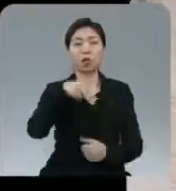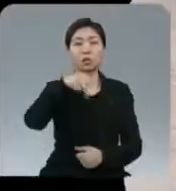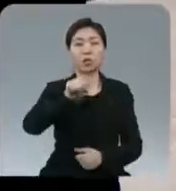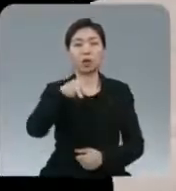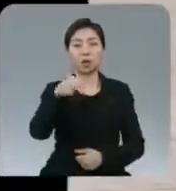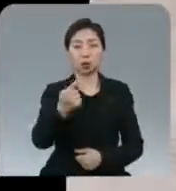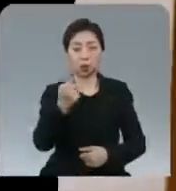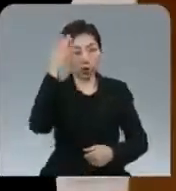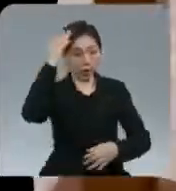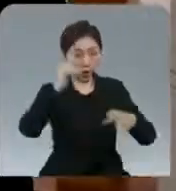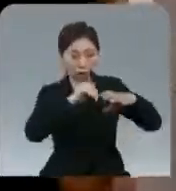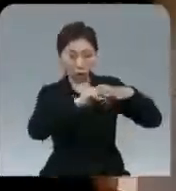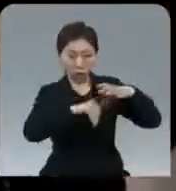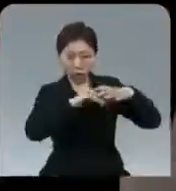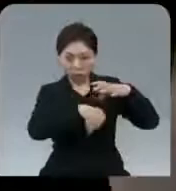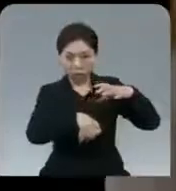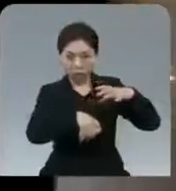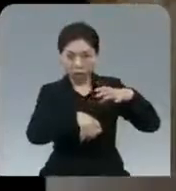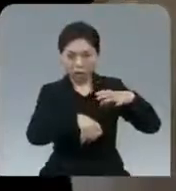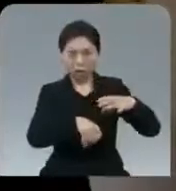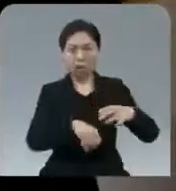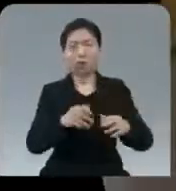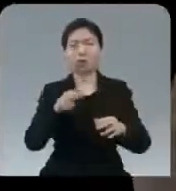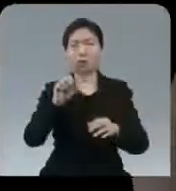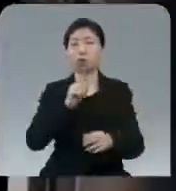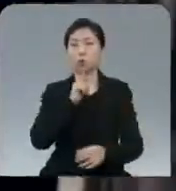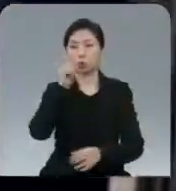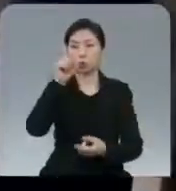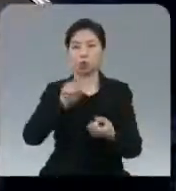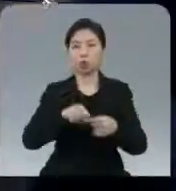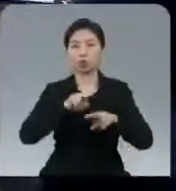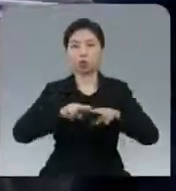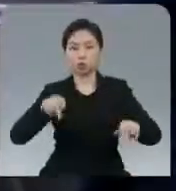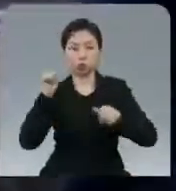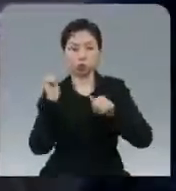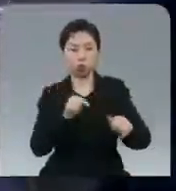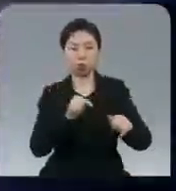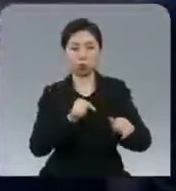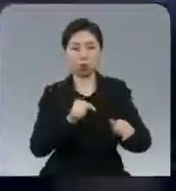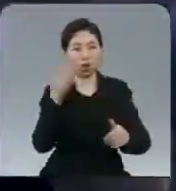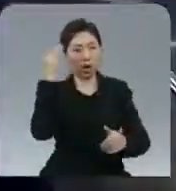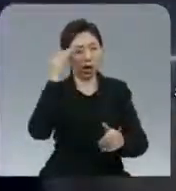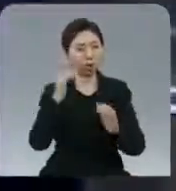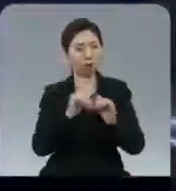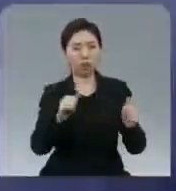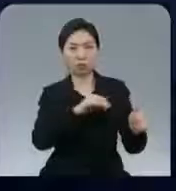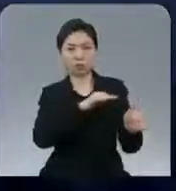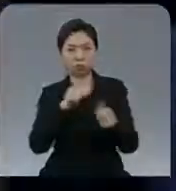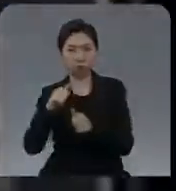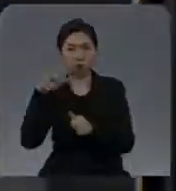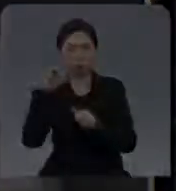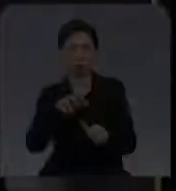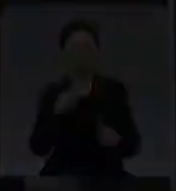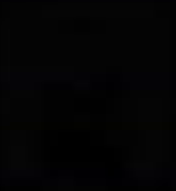nằm trong quần thể di tích của cách mạng công nghiệp Minh Trị được công nhận là di sản văn hóa thế giới của UNESCO à